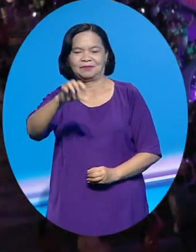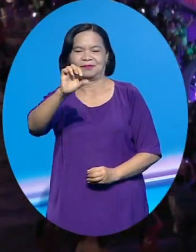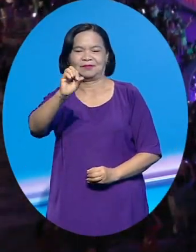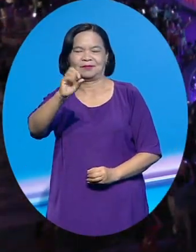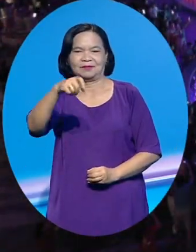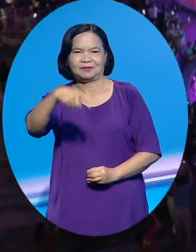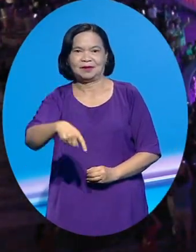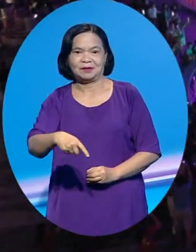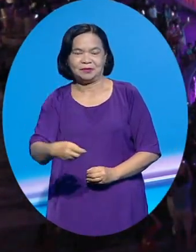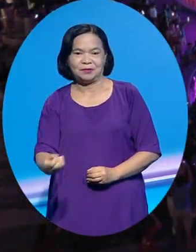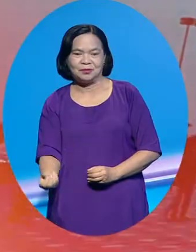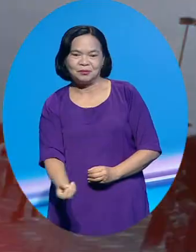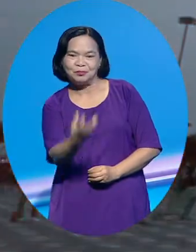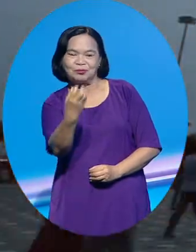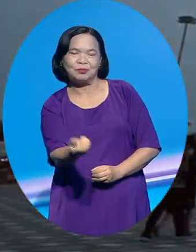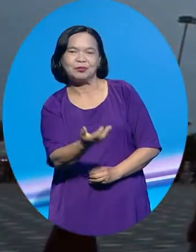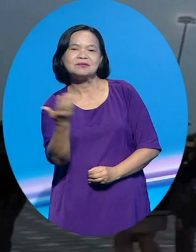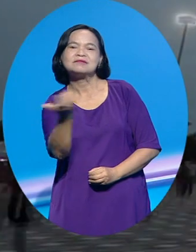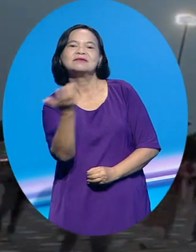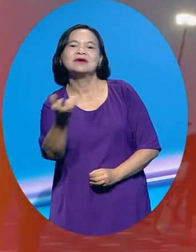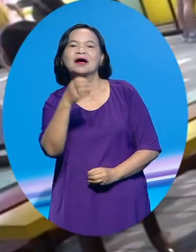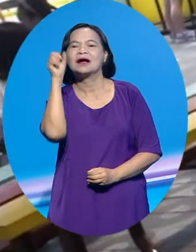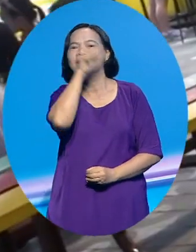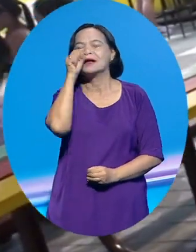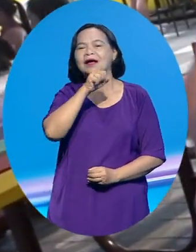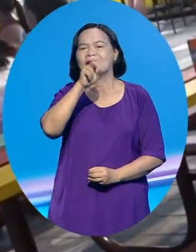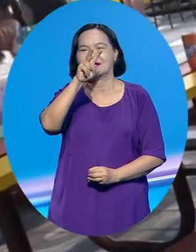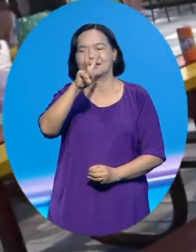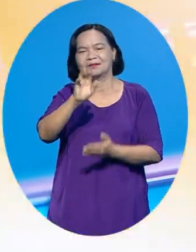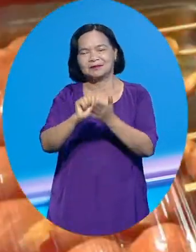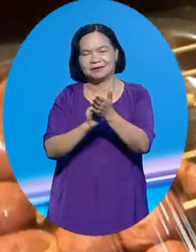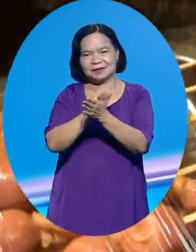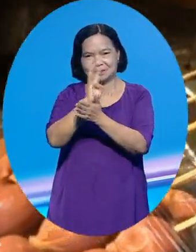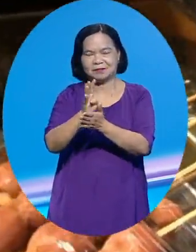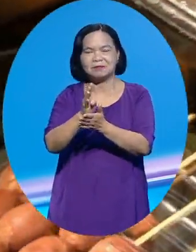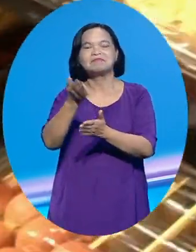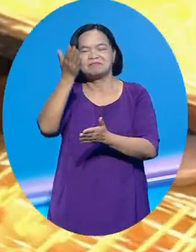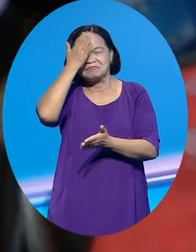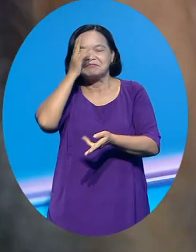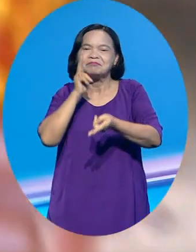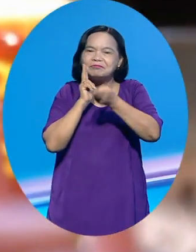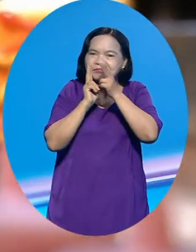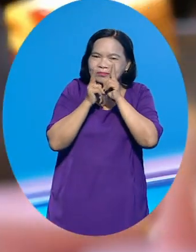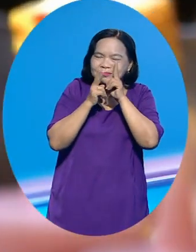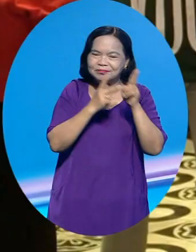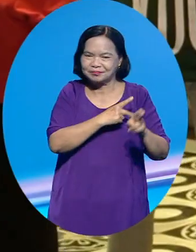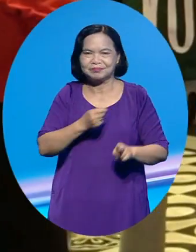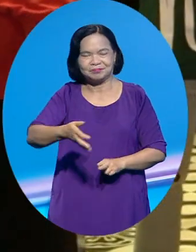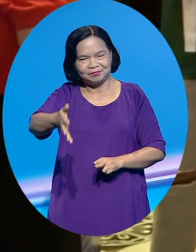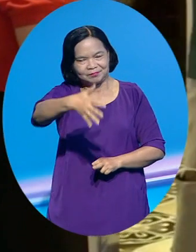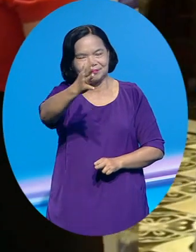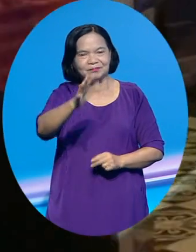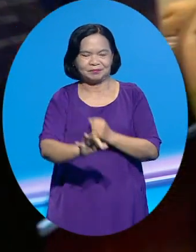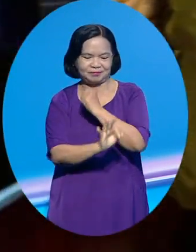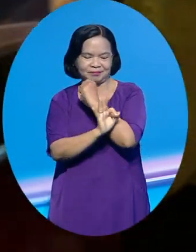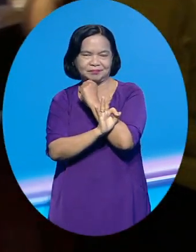Group đầu tư, kiến tạo và vừa mới ra mắt hôm 23 tháng 4 đã góp phần tăng thêm trải nghiệm hấp dẫn cho du khách. Tại miền Trung,